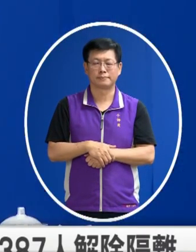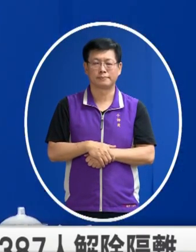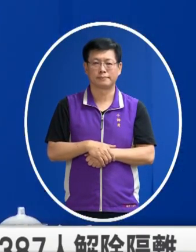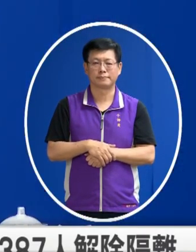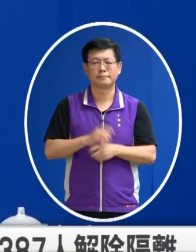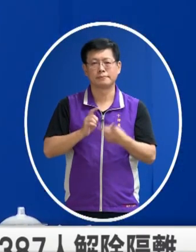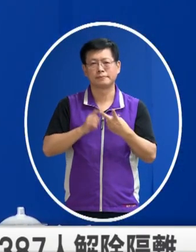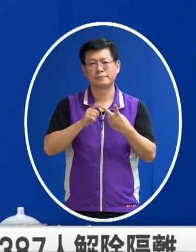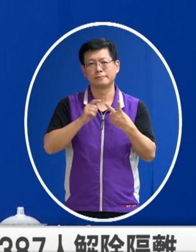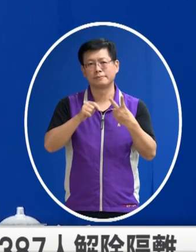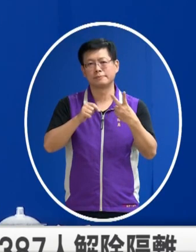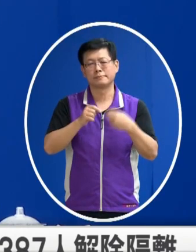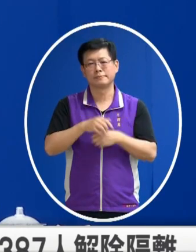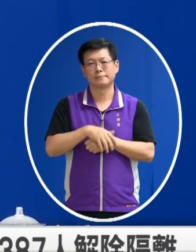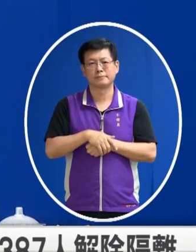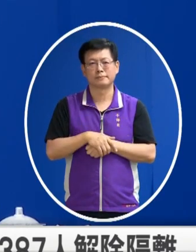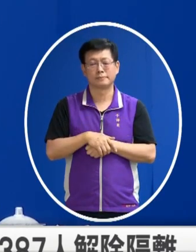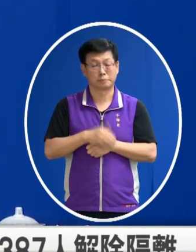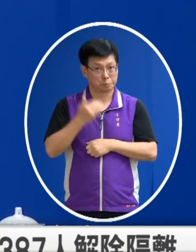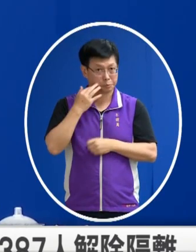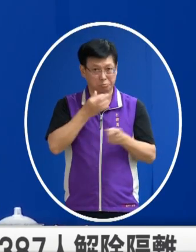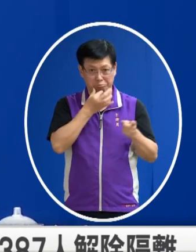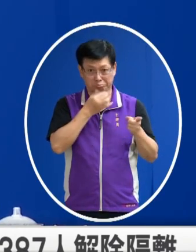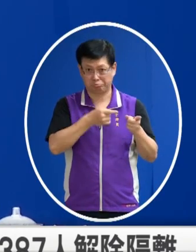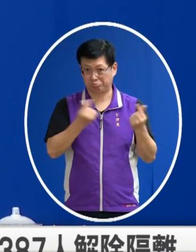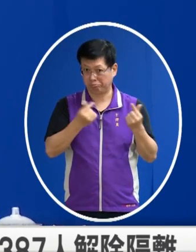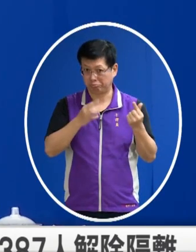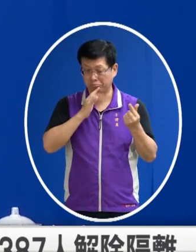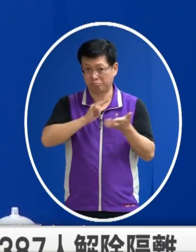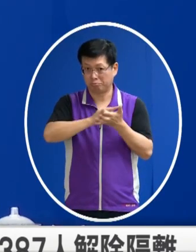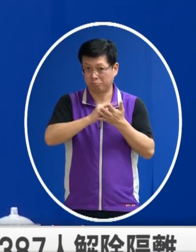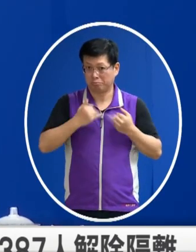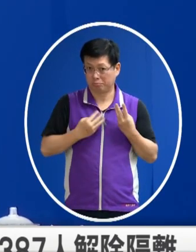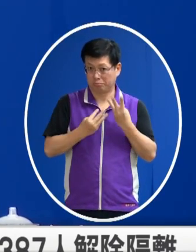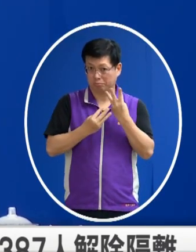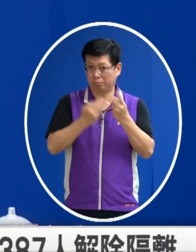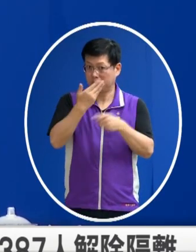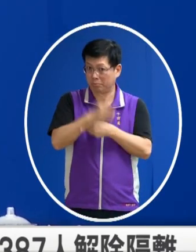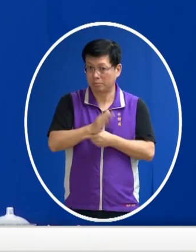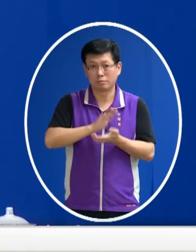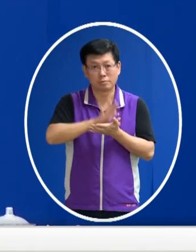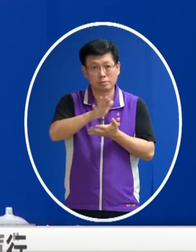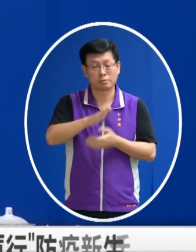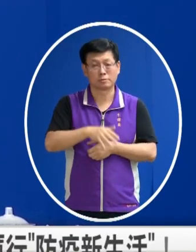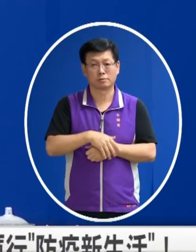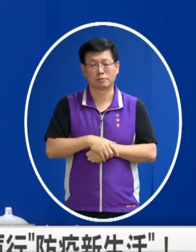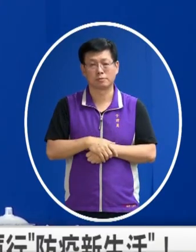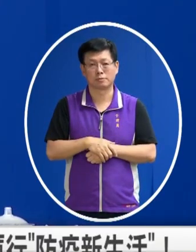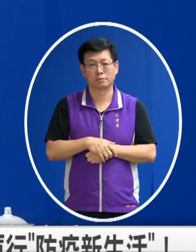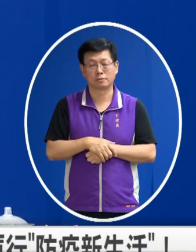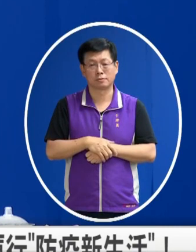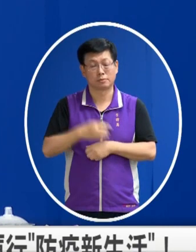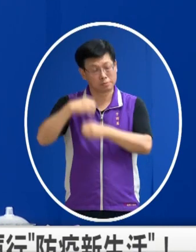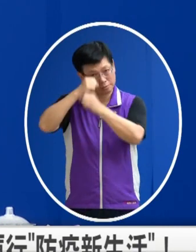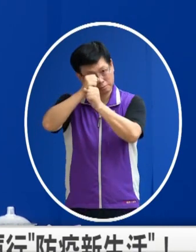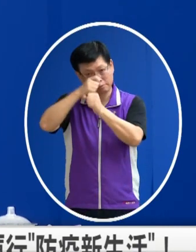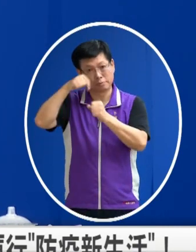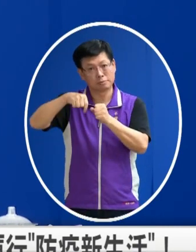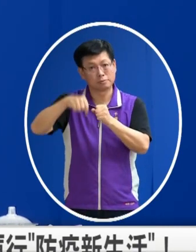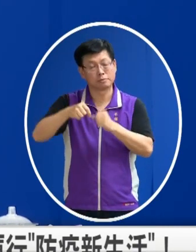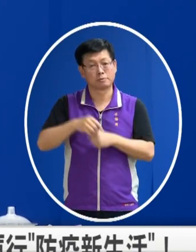有关这个疑似的这个病例死亡之后。那就是检验的部